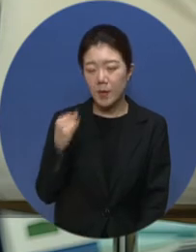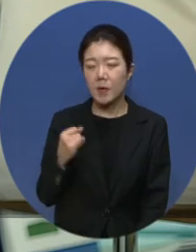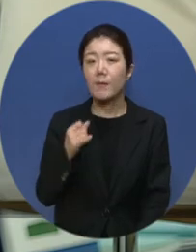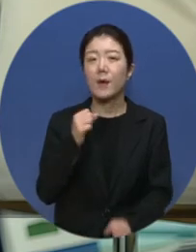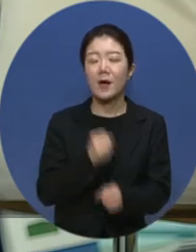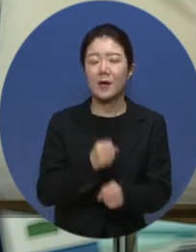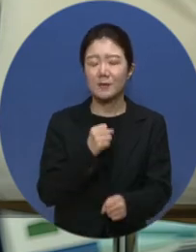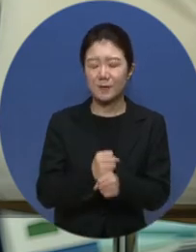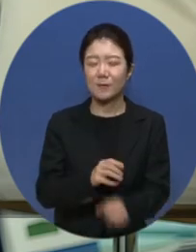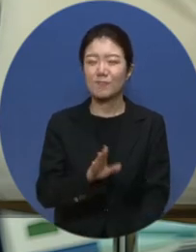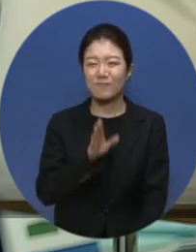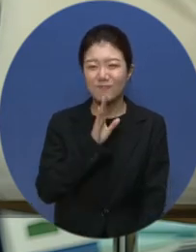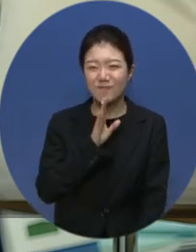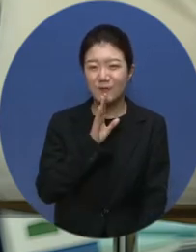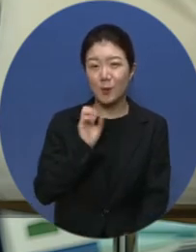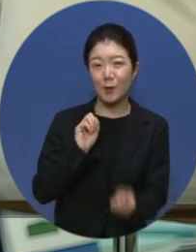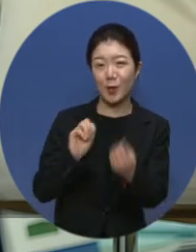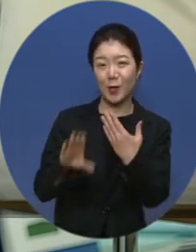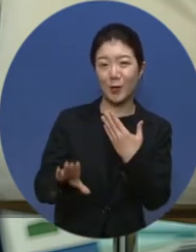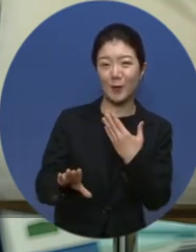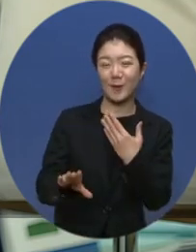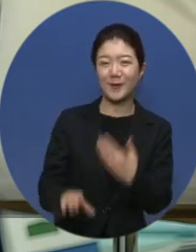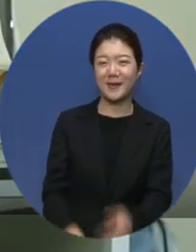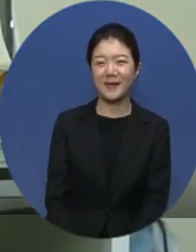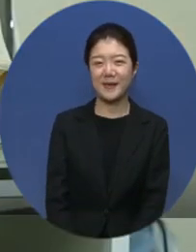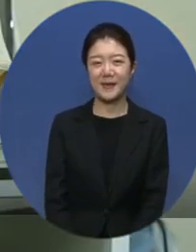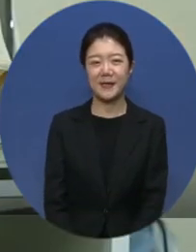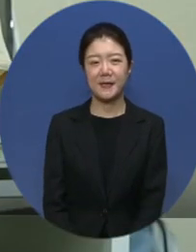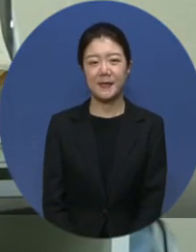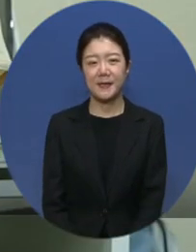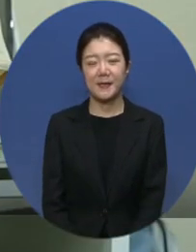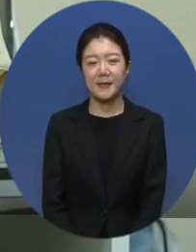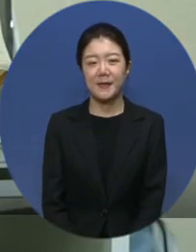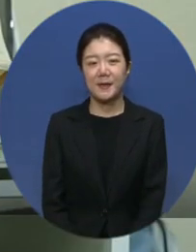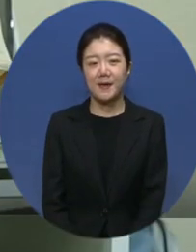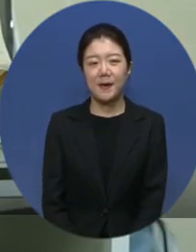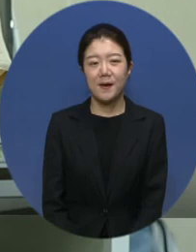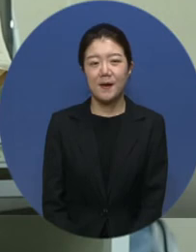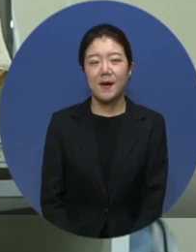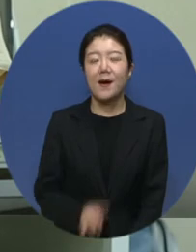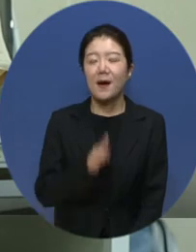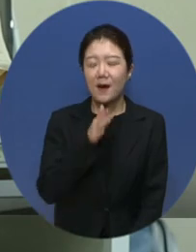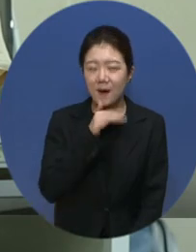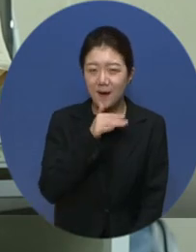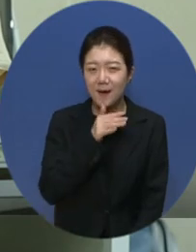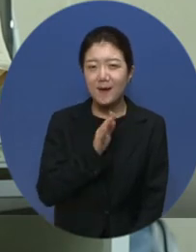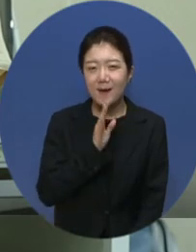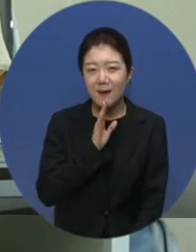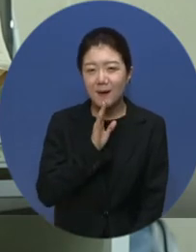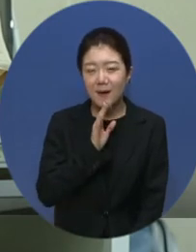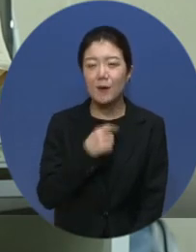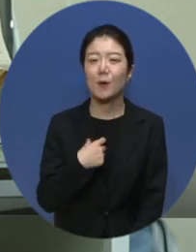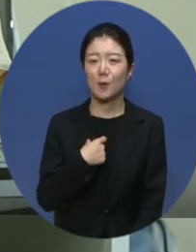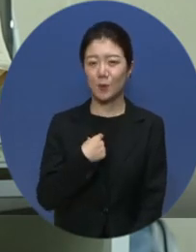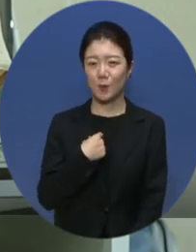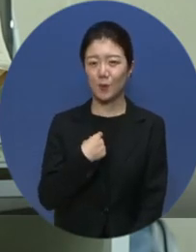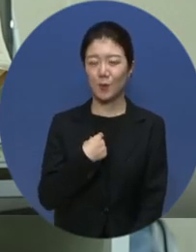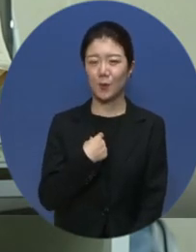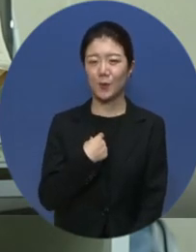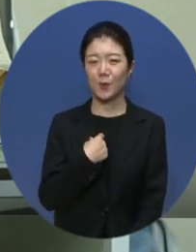게 정답이에요, 이렇게 얘기를 하셨어요. 그래서 아, 그렇구나. 이게 옷이라는